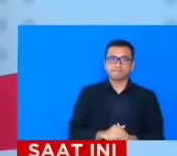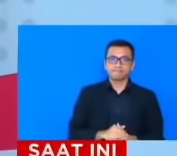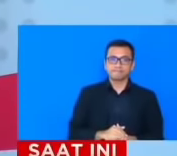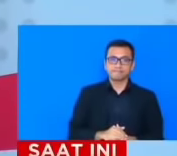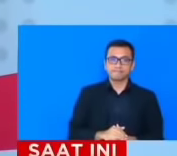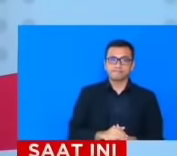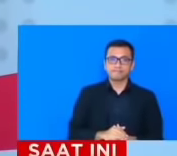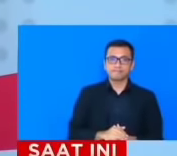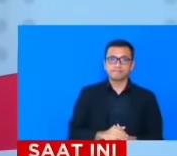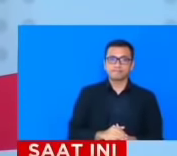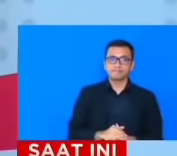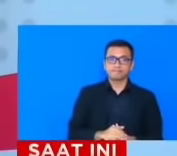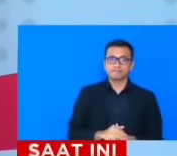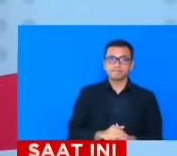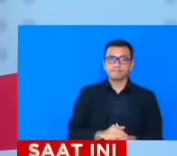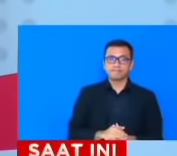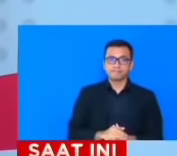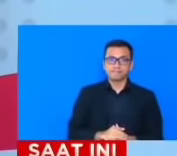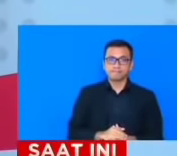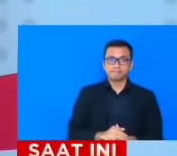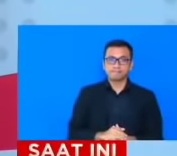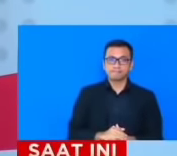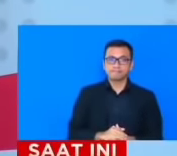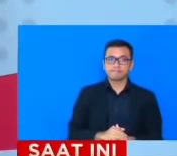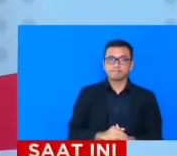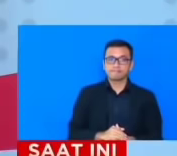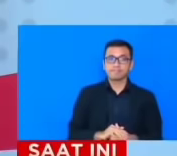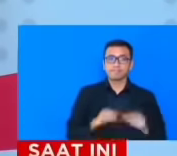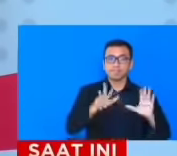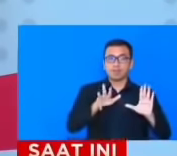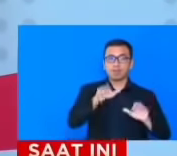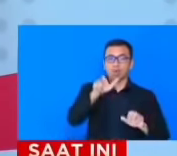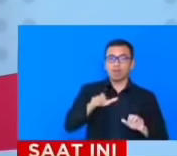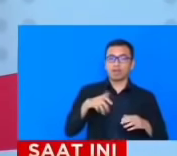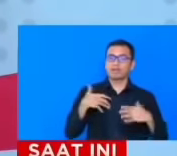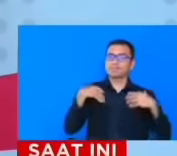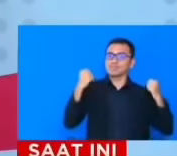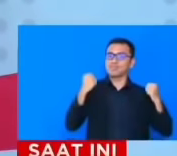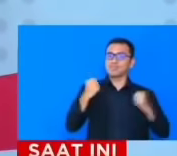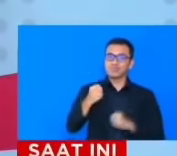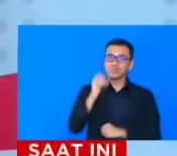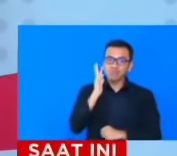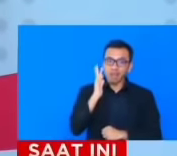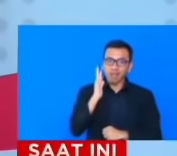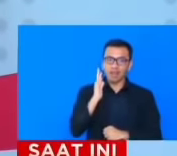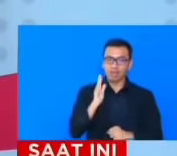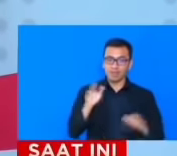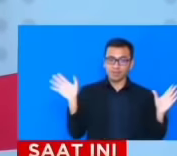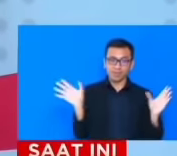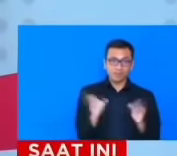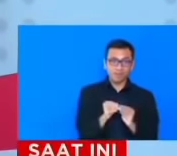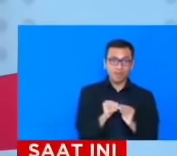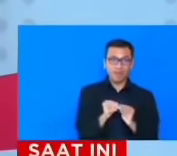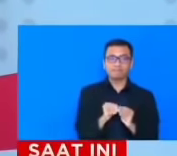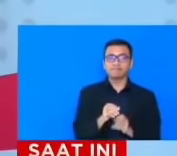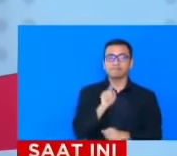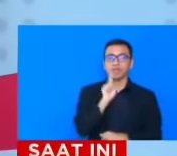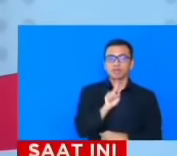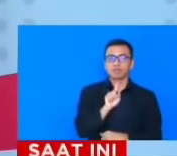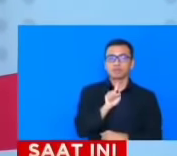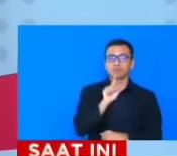Kemudian ada 9 pasien yang sudah sembuh, sehingga total menjadi